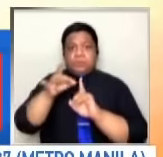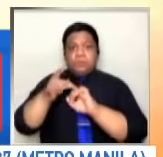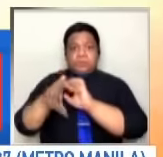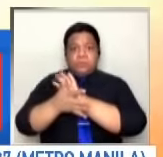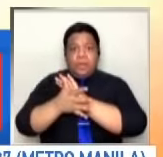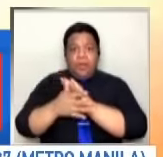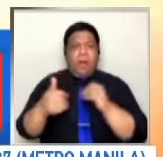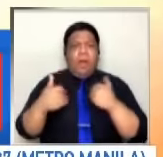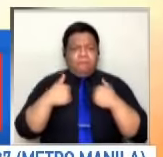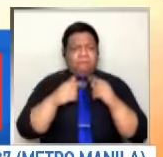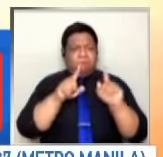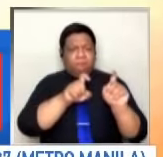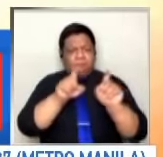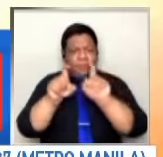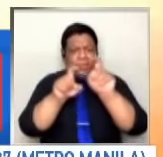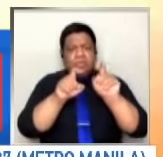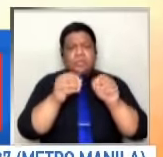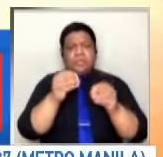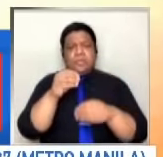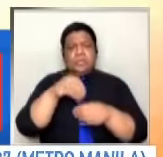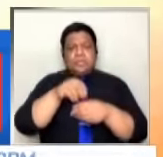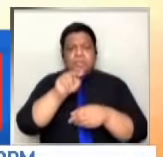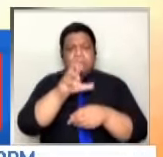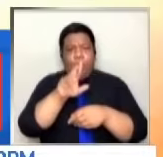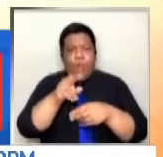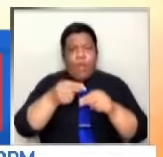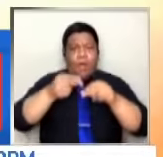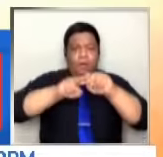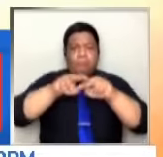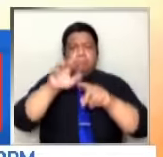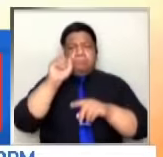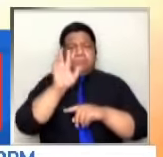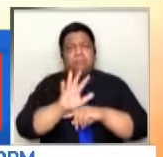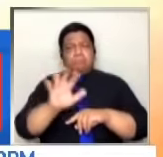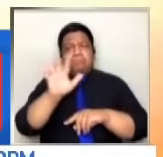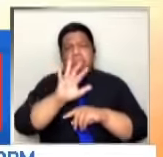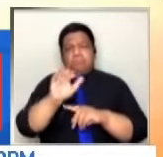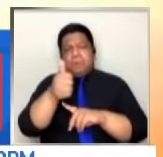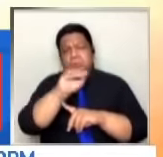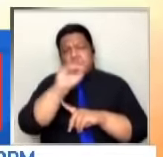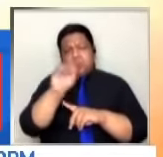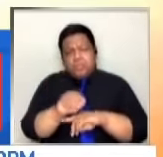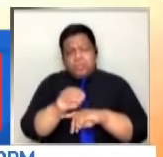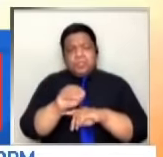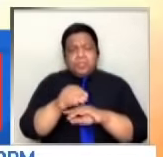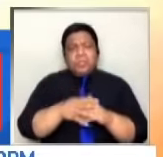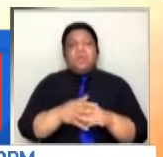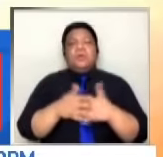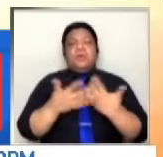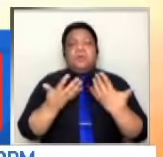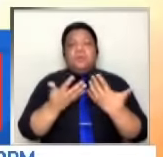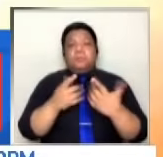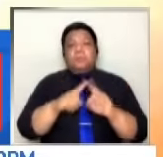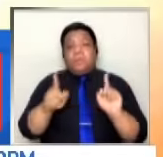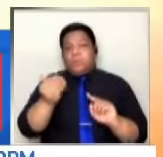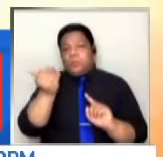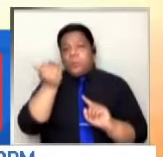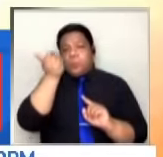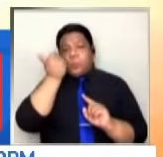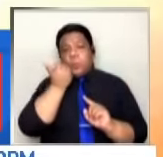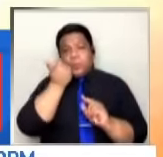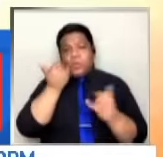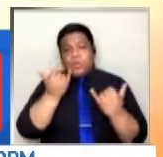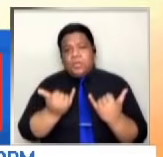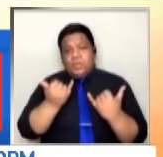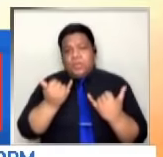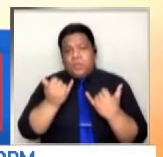sa LCR plus. I think nadagdagan siya by mga at least 10%. Pero medyo kinukulang na rin siya. And may